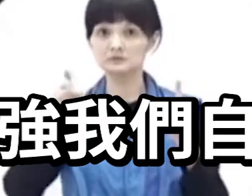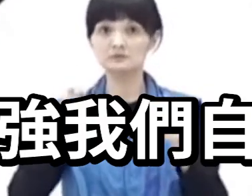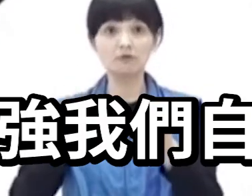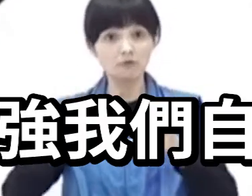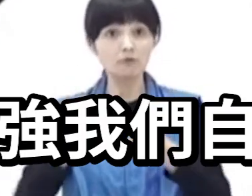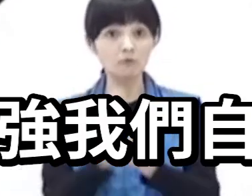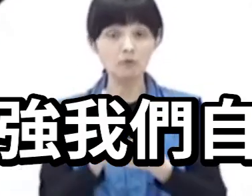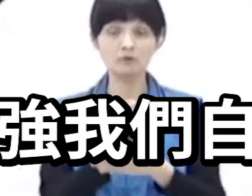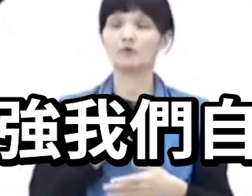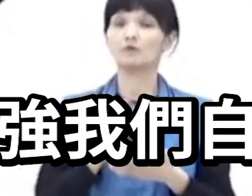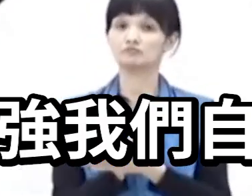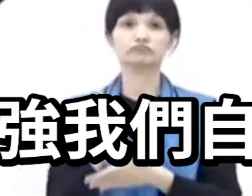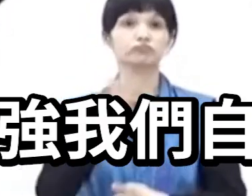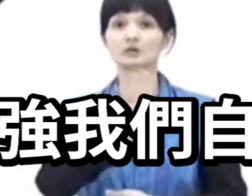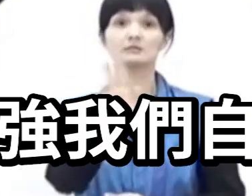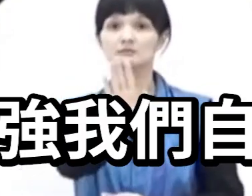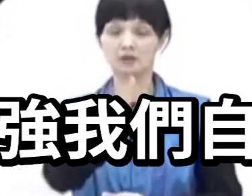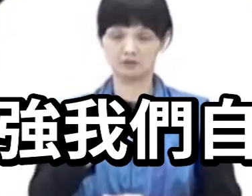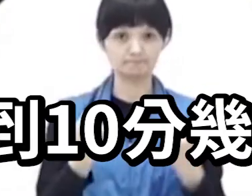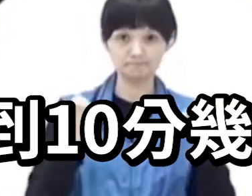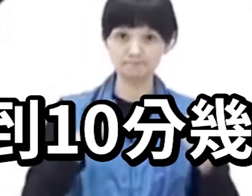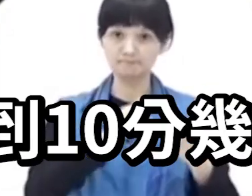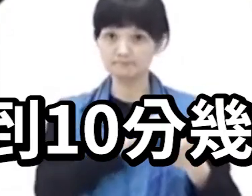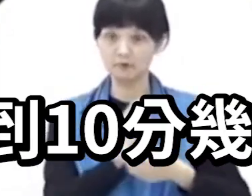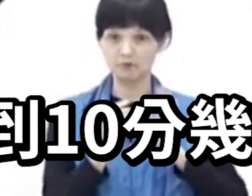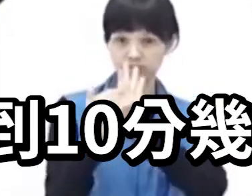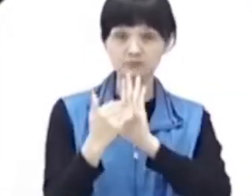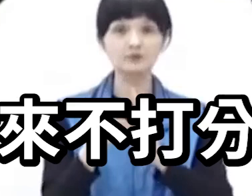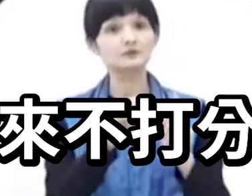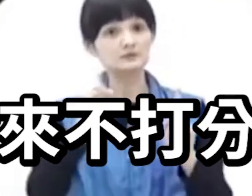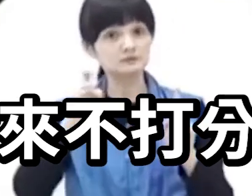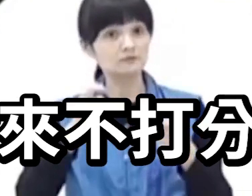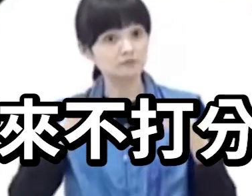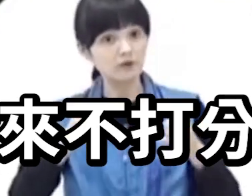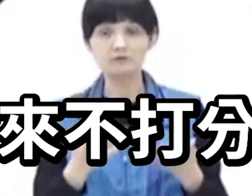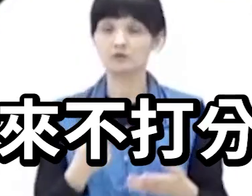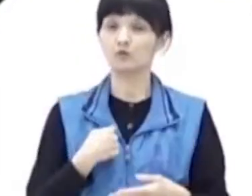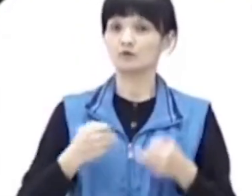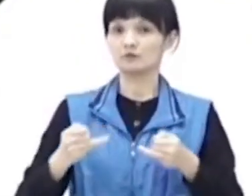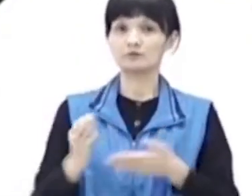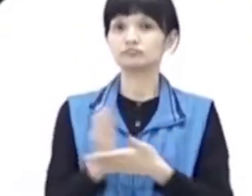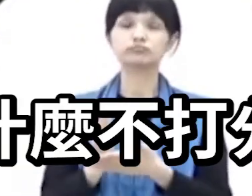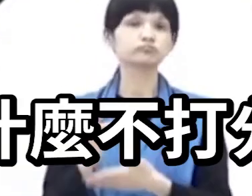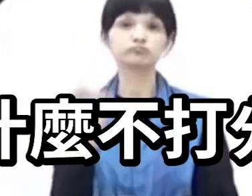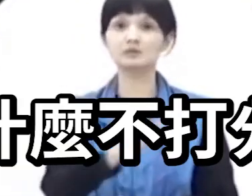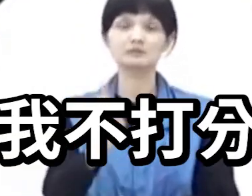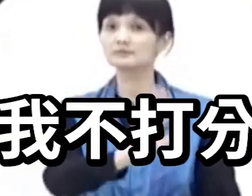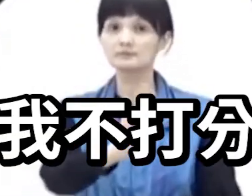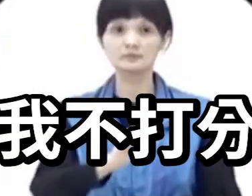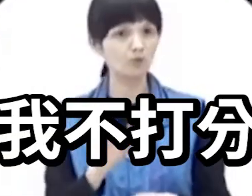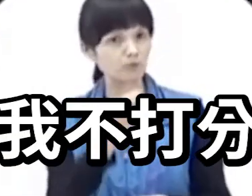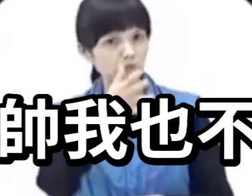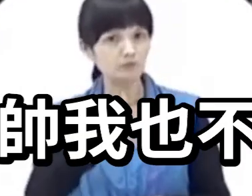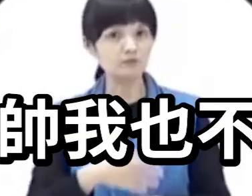分，但是我们要加强我们自我防卫的能力。 1到10分几分？ 我从来不打分数的。 为什么不打分数？ 像